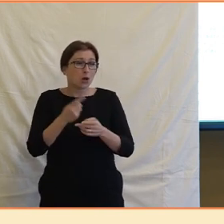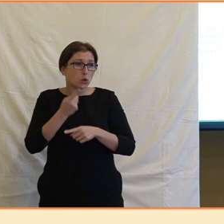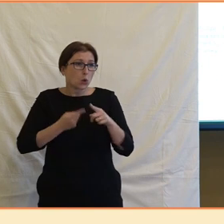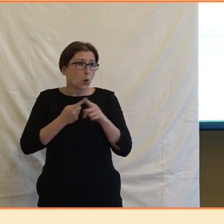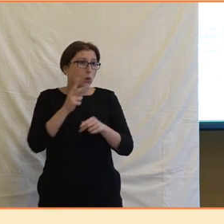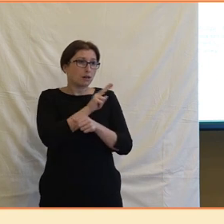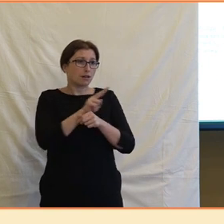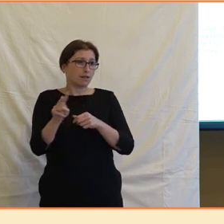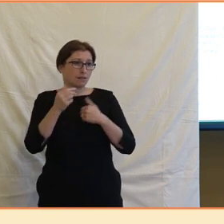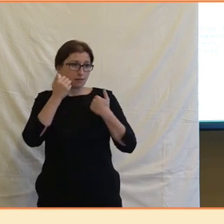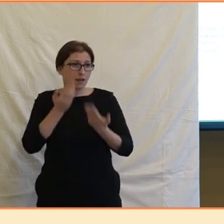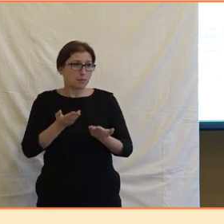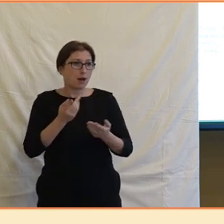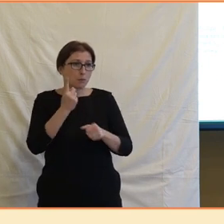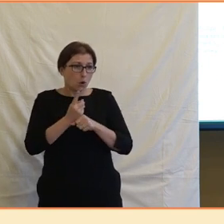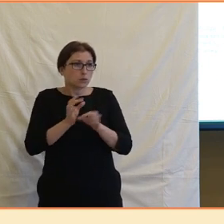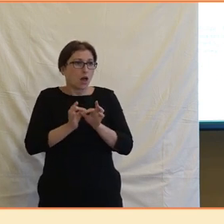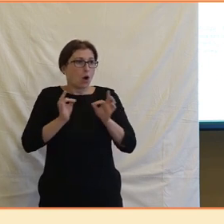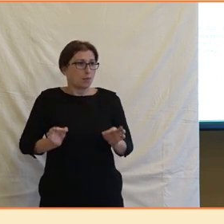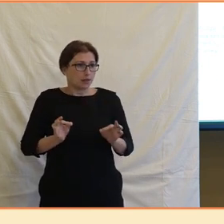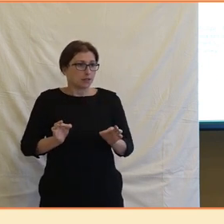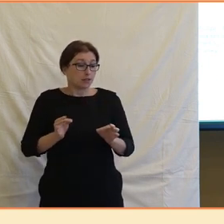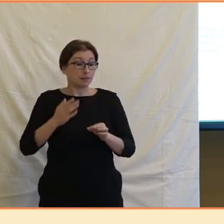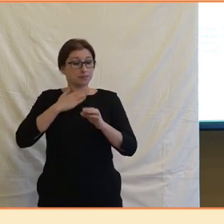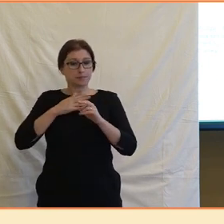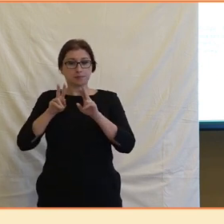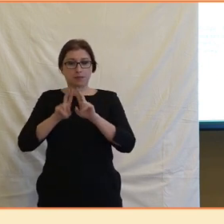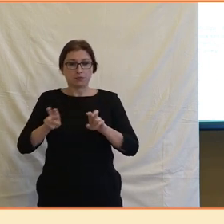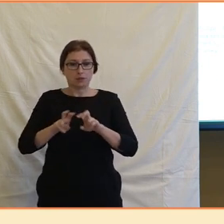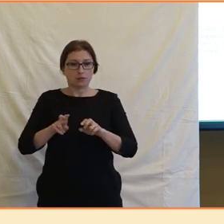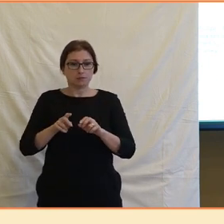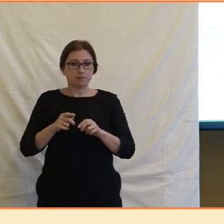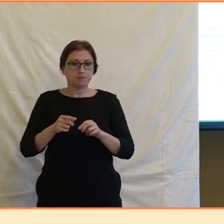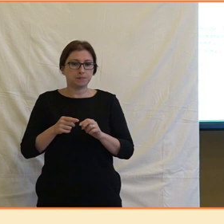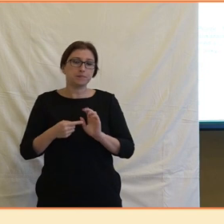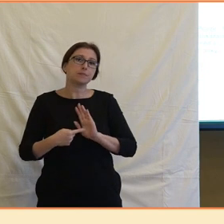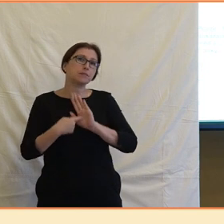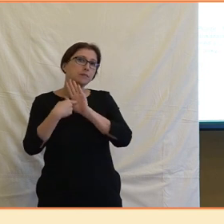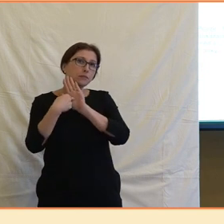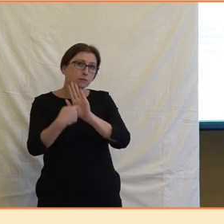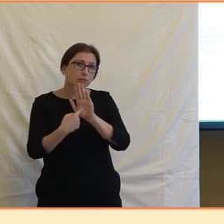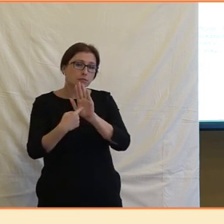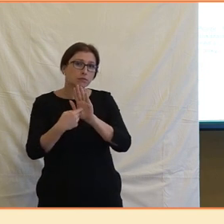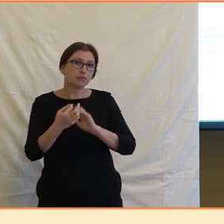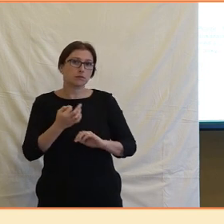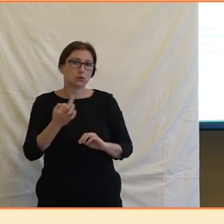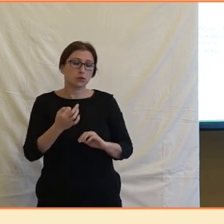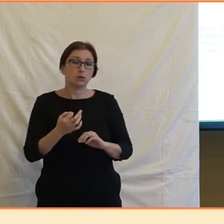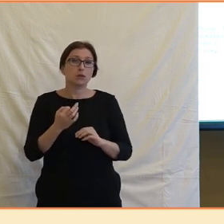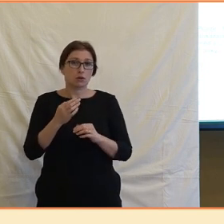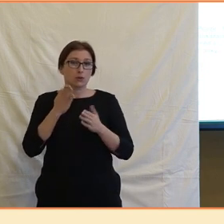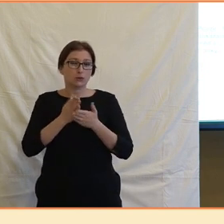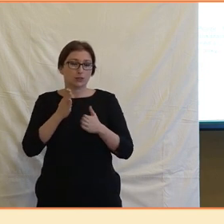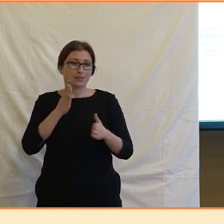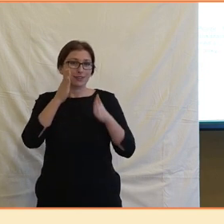v online prostředí. Náš výzkum ukazuje velice zajímavým způsobem. Ráno už